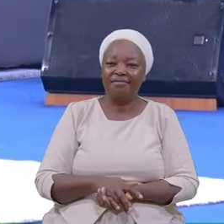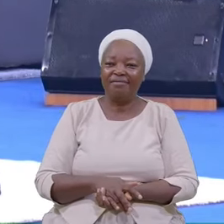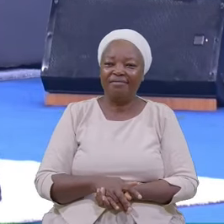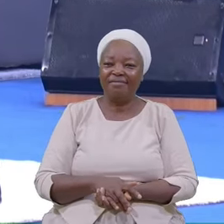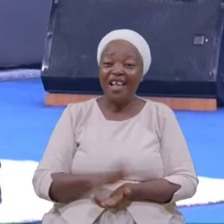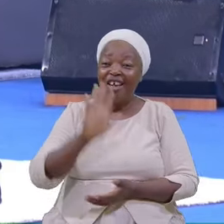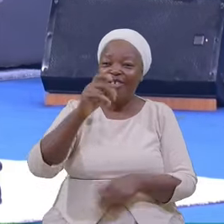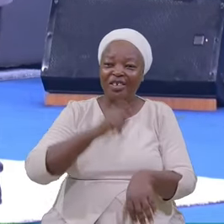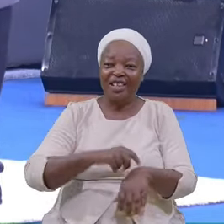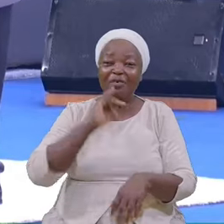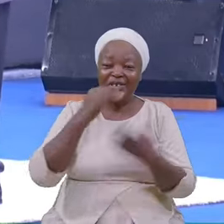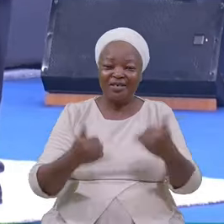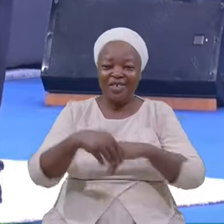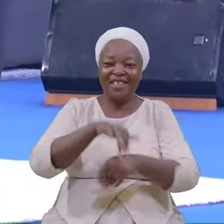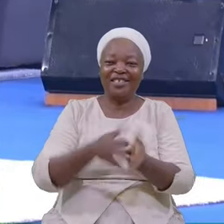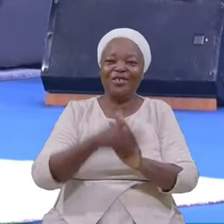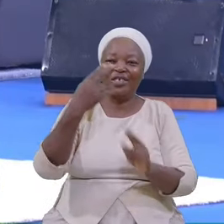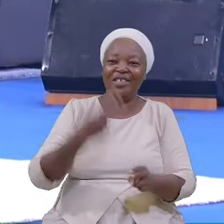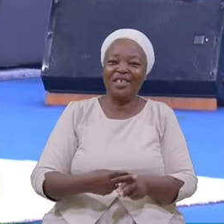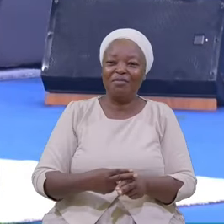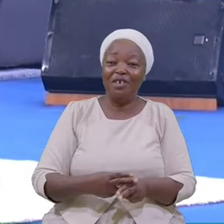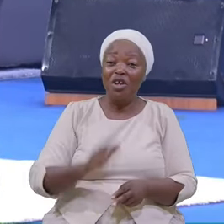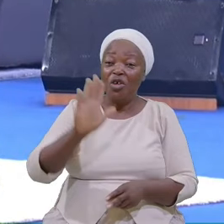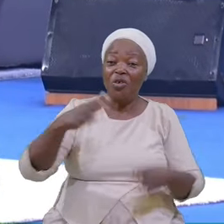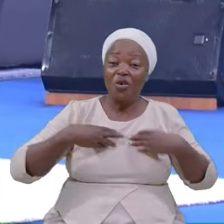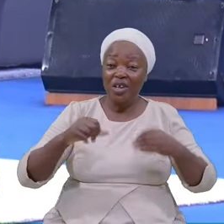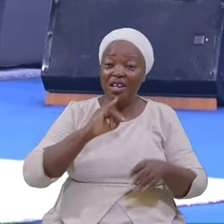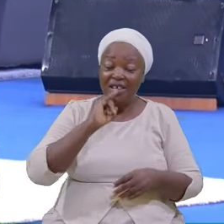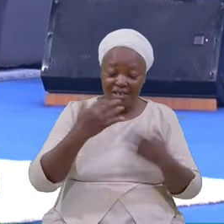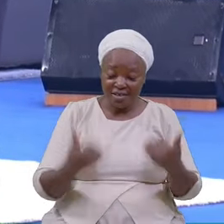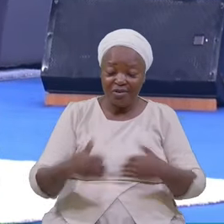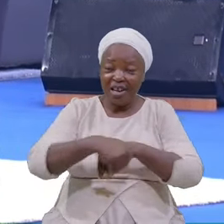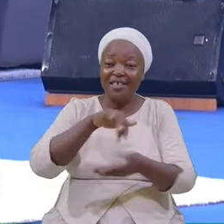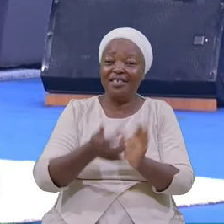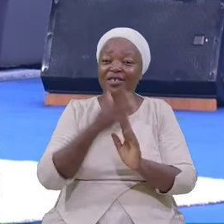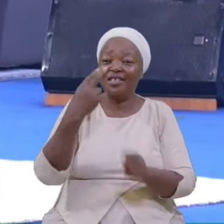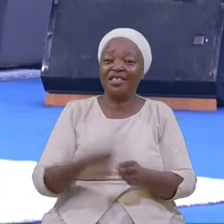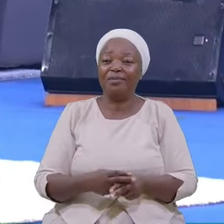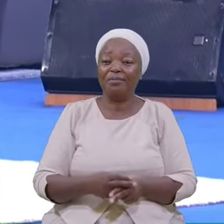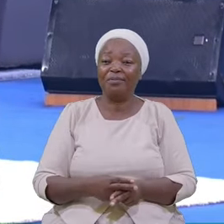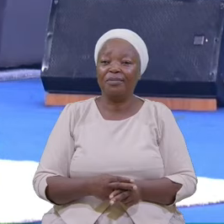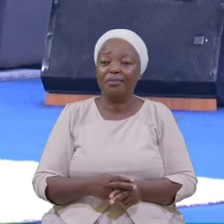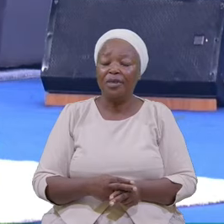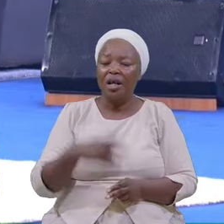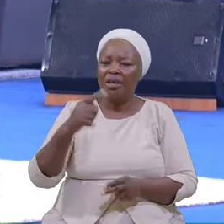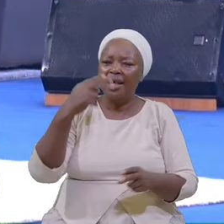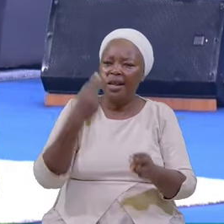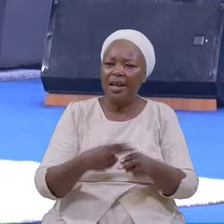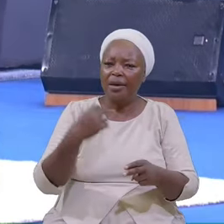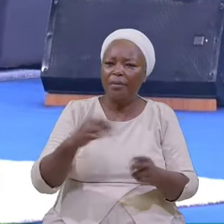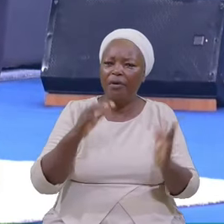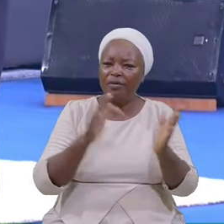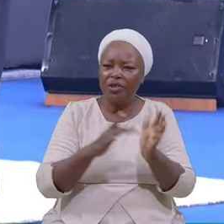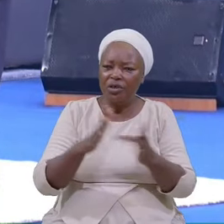Your time is tonight. Votre heure, c'est ce soir. Healing is tonight. Votre guérison, c'est pour ce soir. The name of Jesus